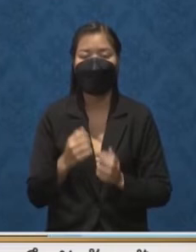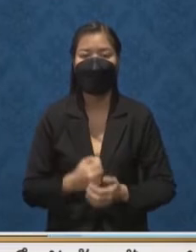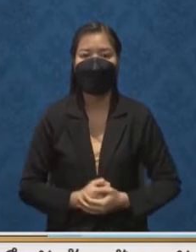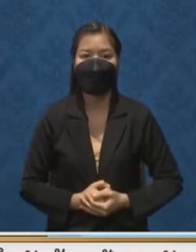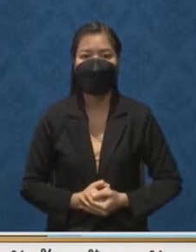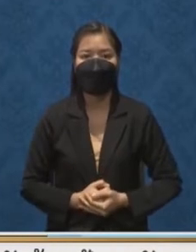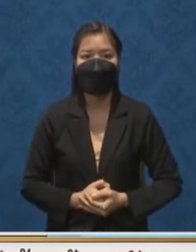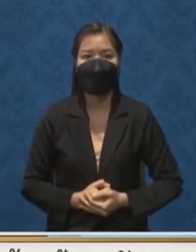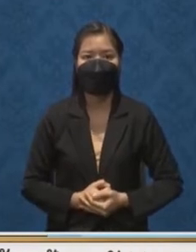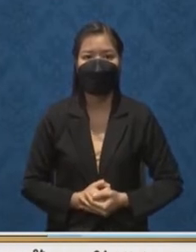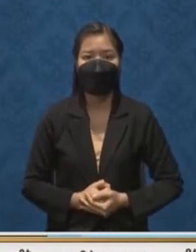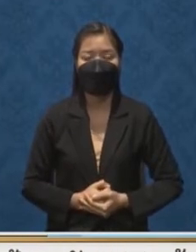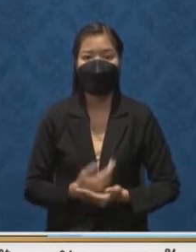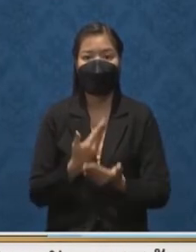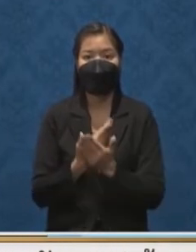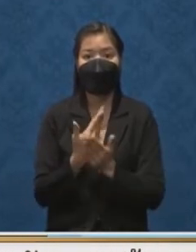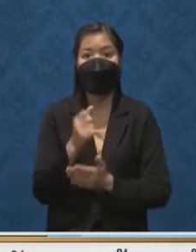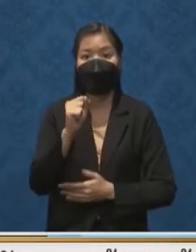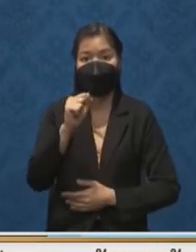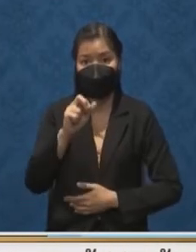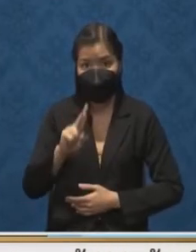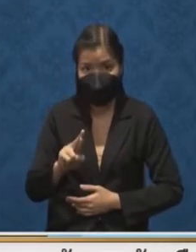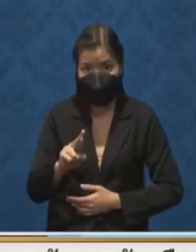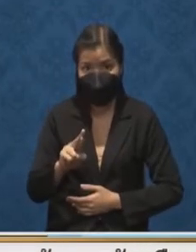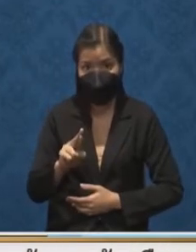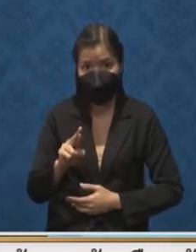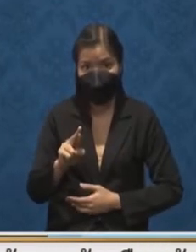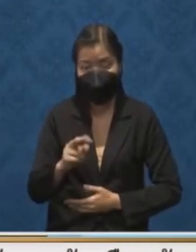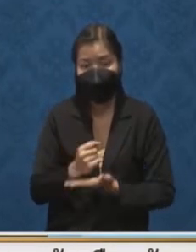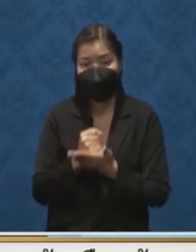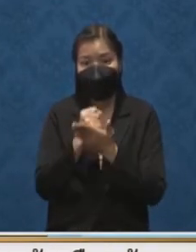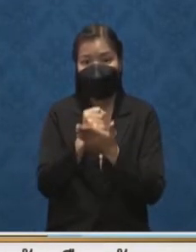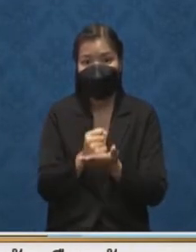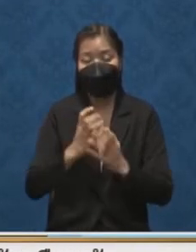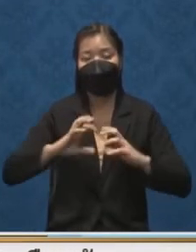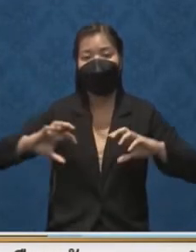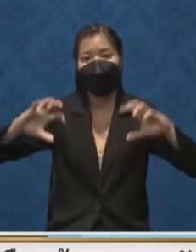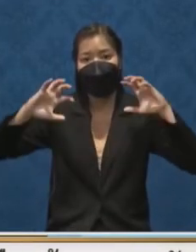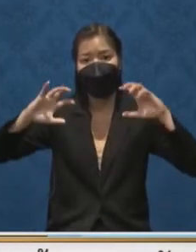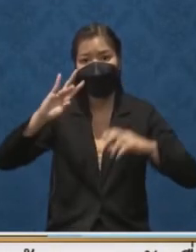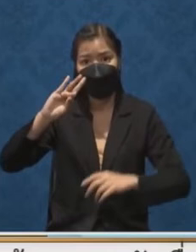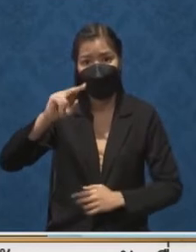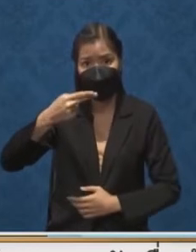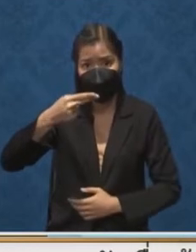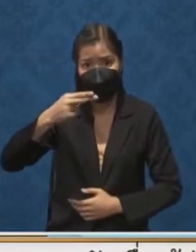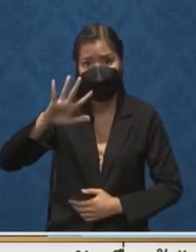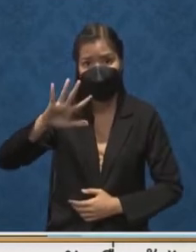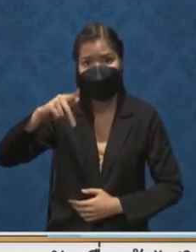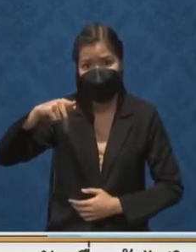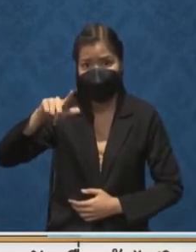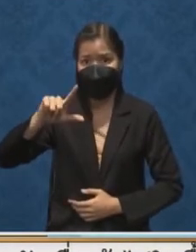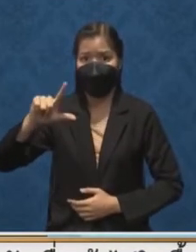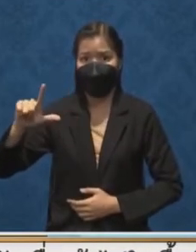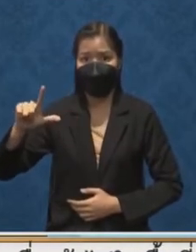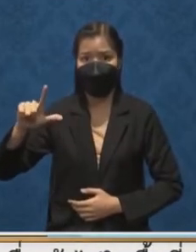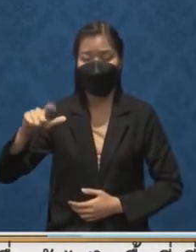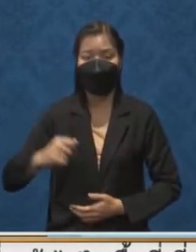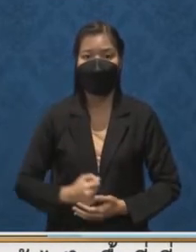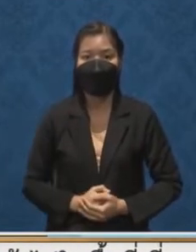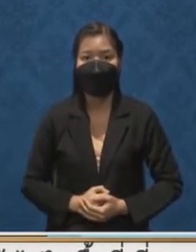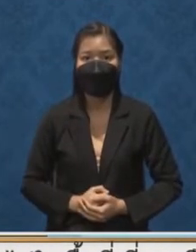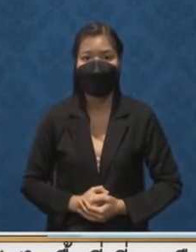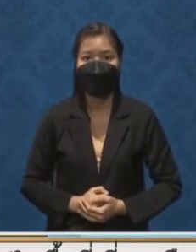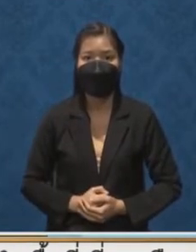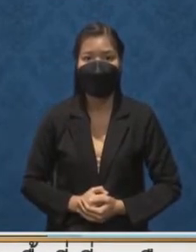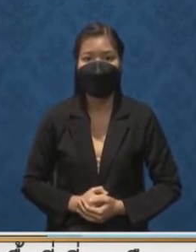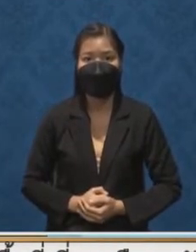กอนนึงเงินสำรองสม passt เงิชดเชอขัราจกราไปผม